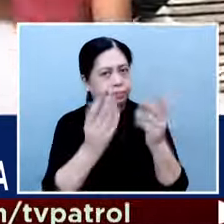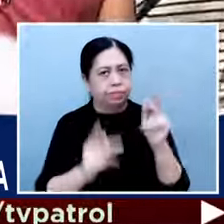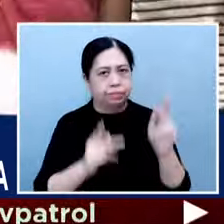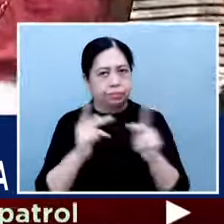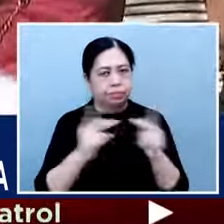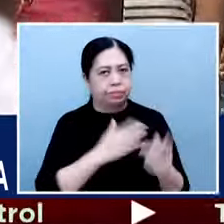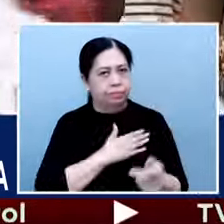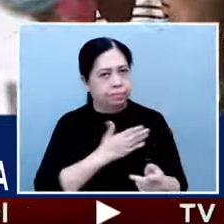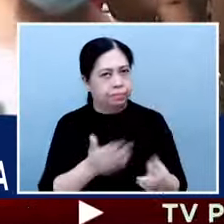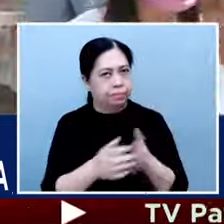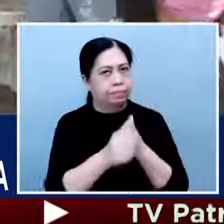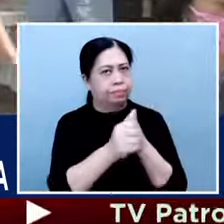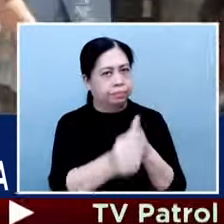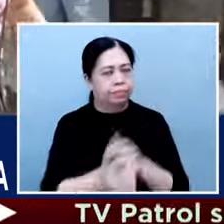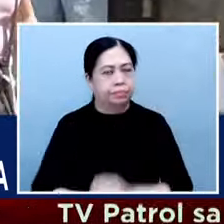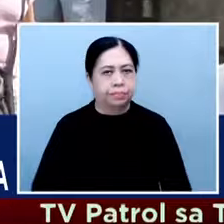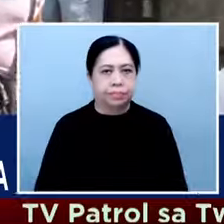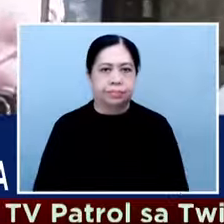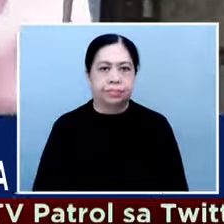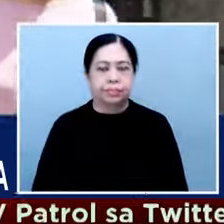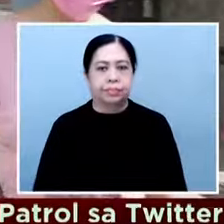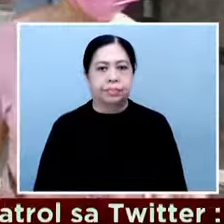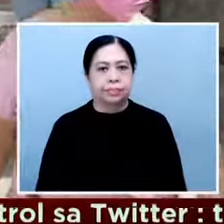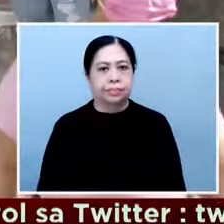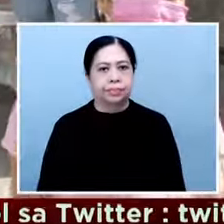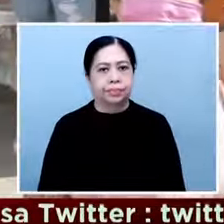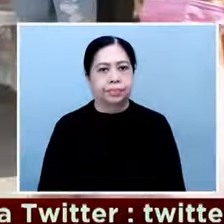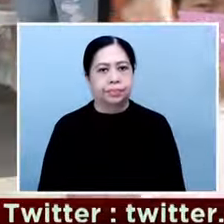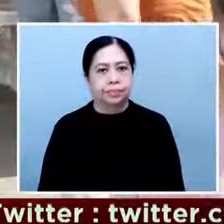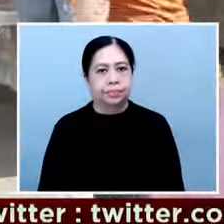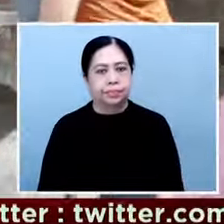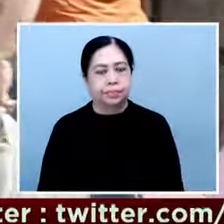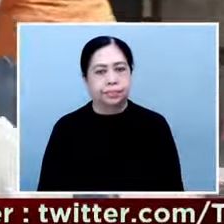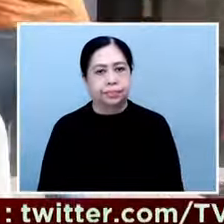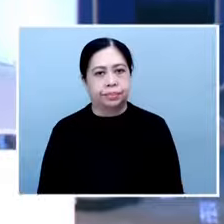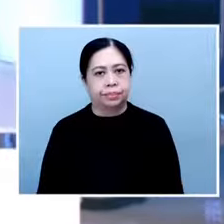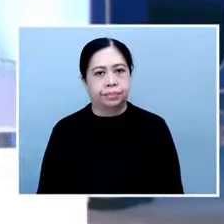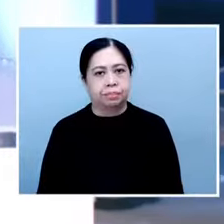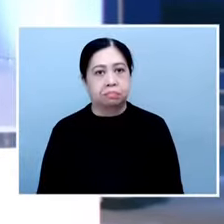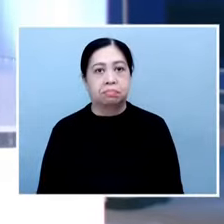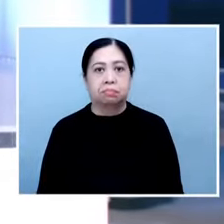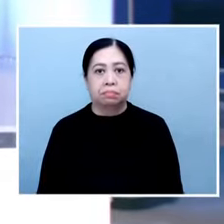Initiative. Vivian Gulia, ABS-CBN News.